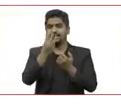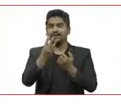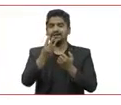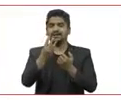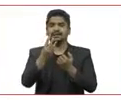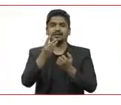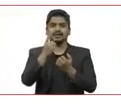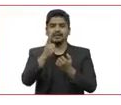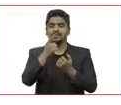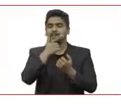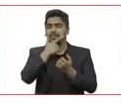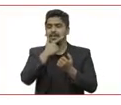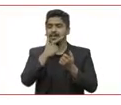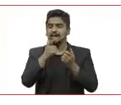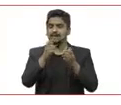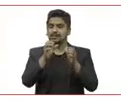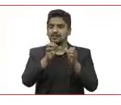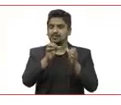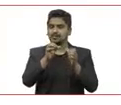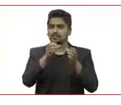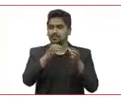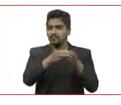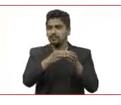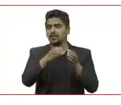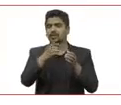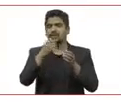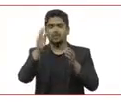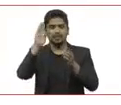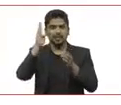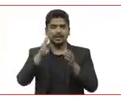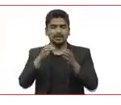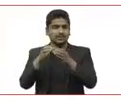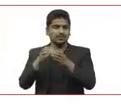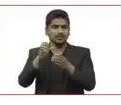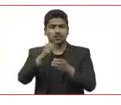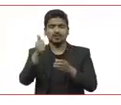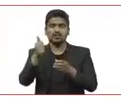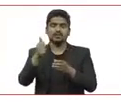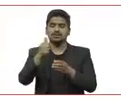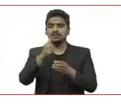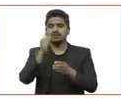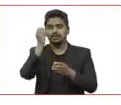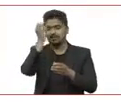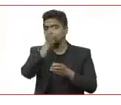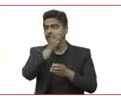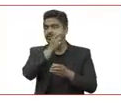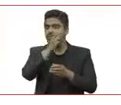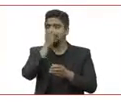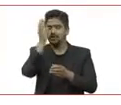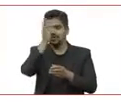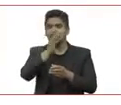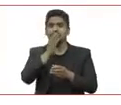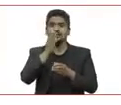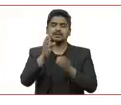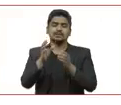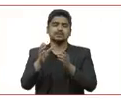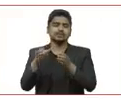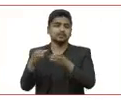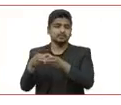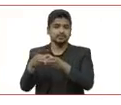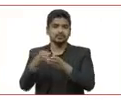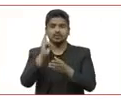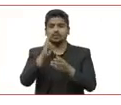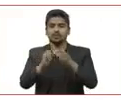प्रजाति, एक थरी बेलायती प्रजाति, एक थरी ब्राजिलियन तथा अर्को साउथ अफ्रिकन प्रजाति, यी 3 प्रजातिहरू